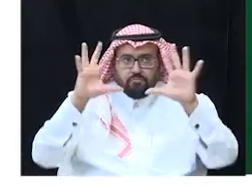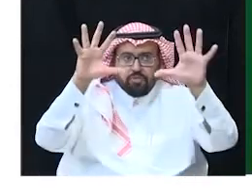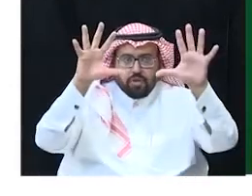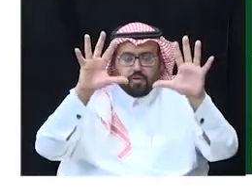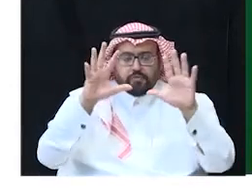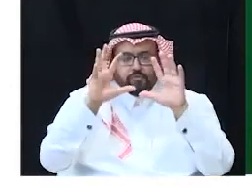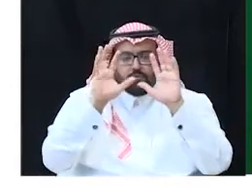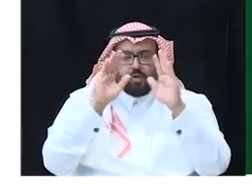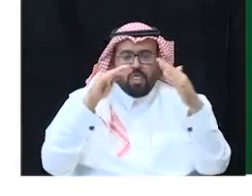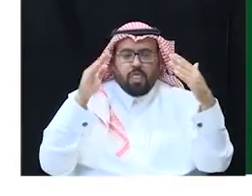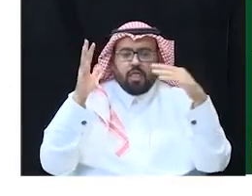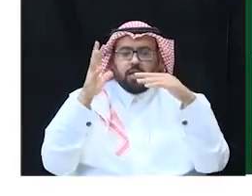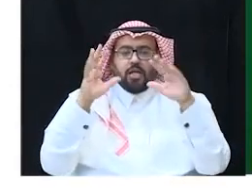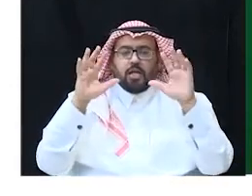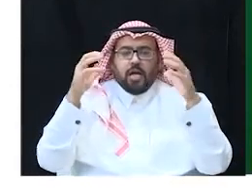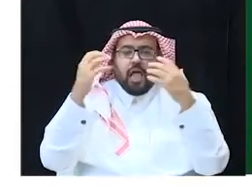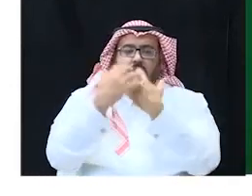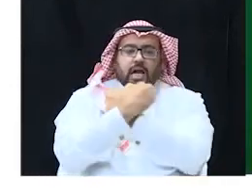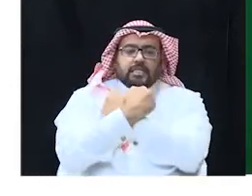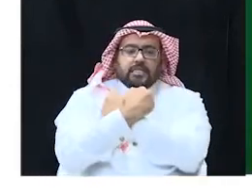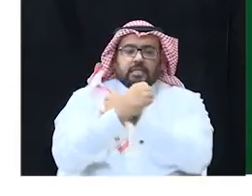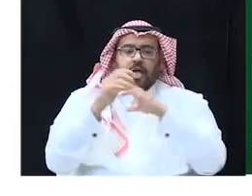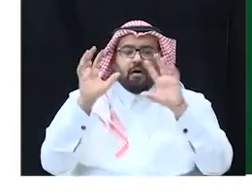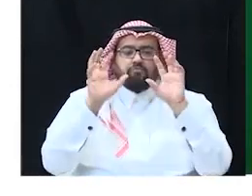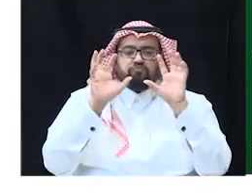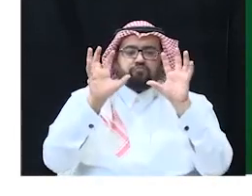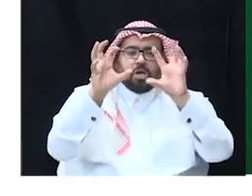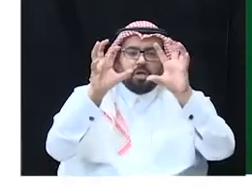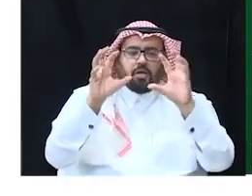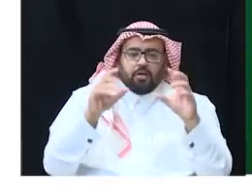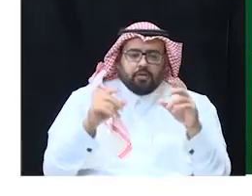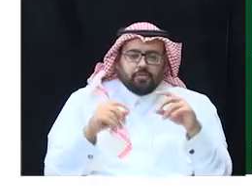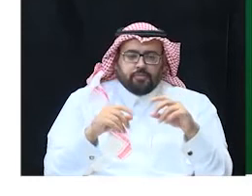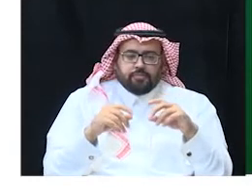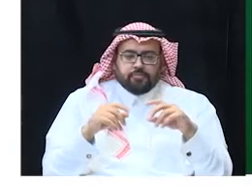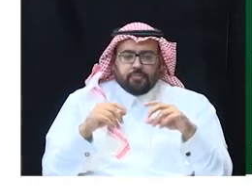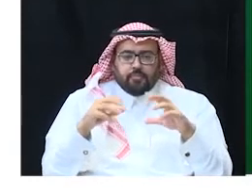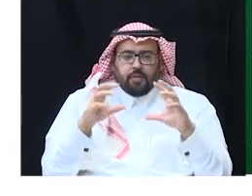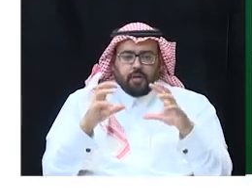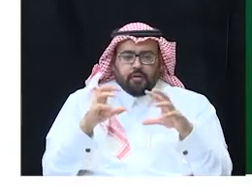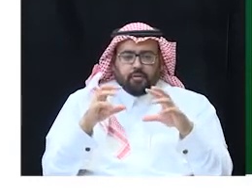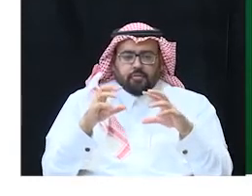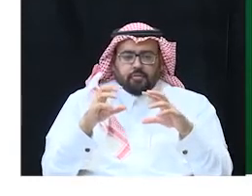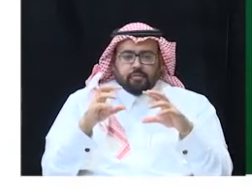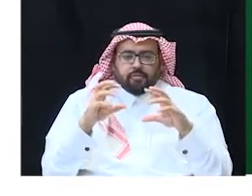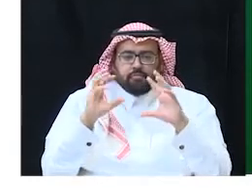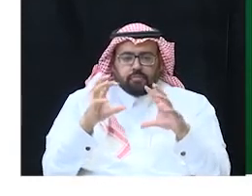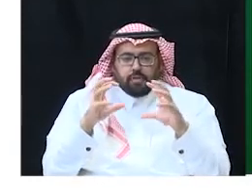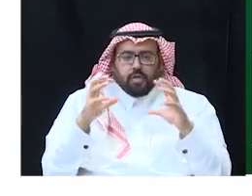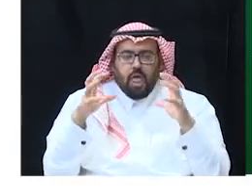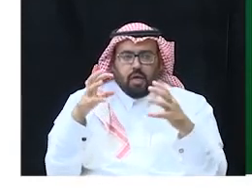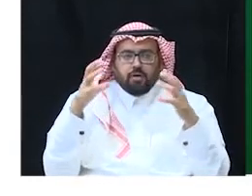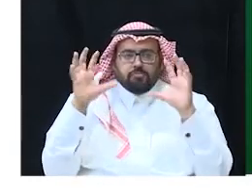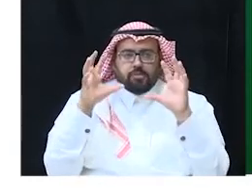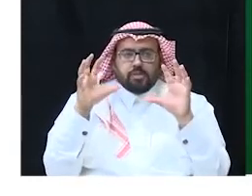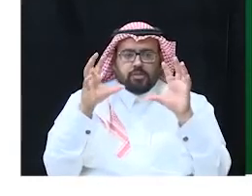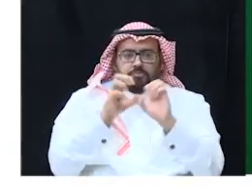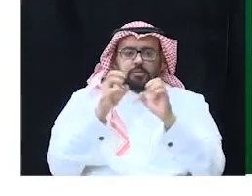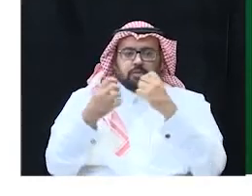في الكرة لإمساكها، ويؤثر كذلك في الكرة لتمريرها إلى